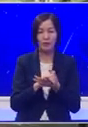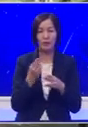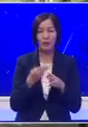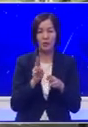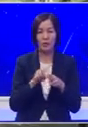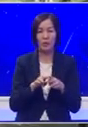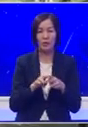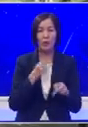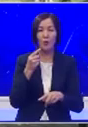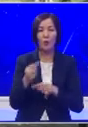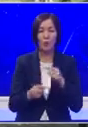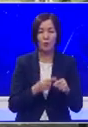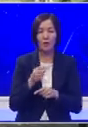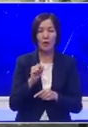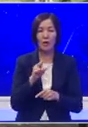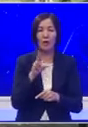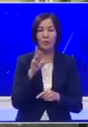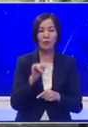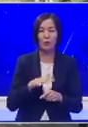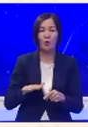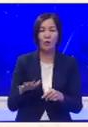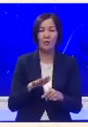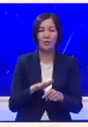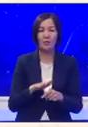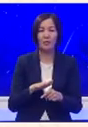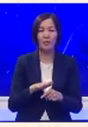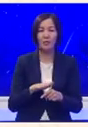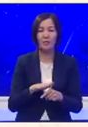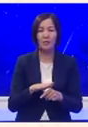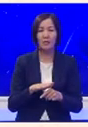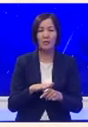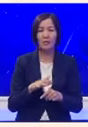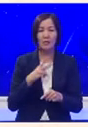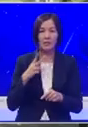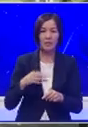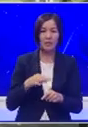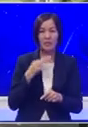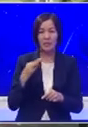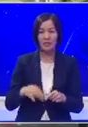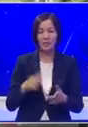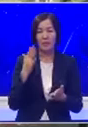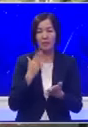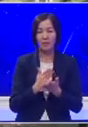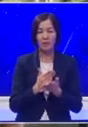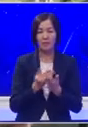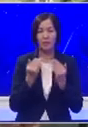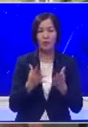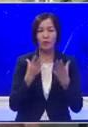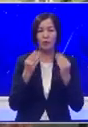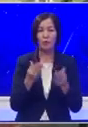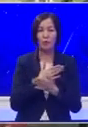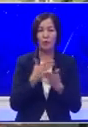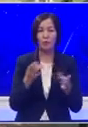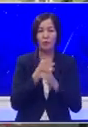бұл кісінің ұрпағы осы Ақсу ауданының балалары, осы кісінің ұрпағы деп білемін. Бүгін Ақсу ауданының азаматтары осындай үлкен тойды